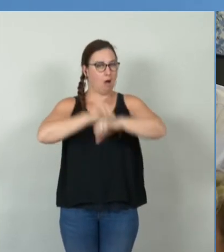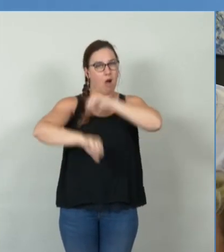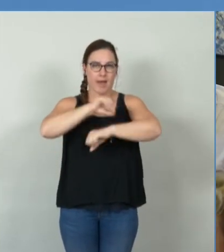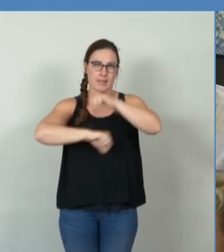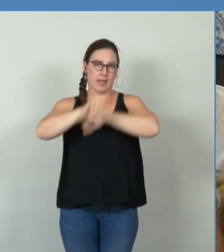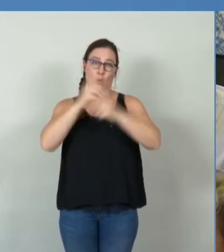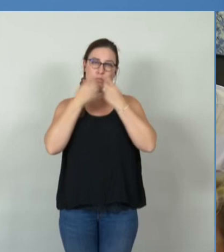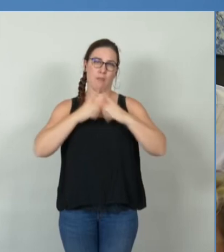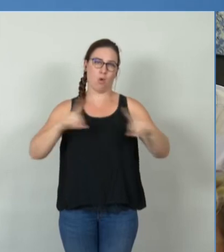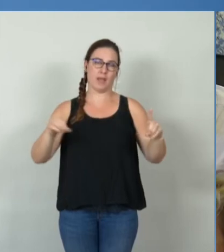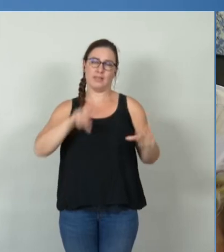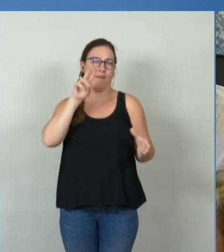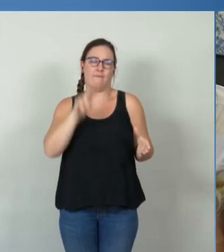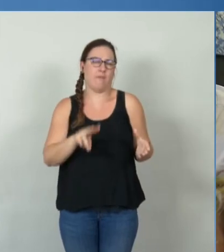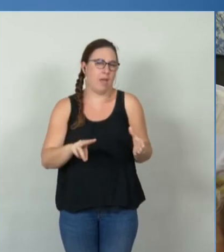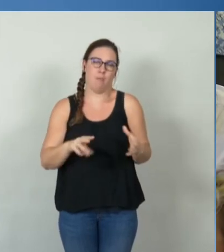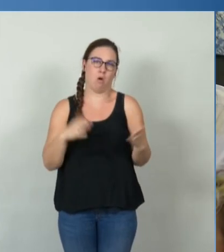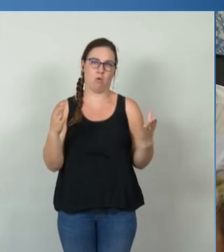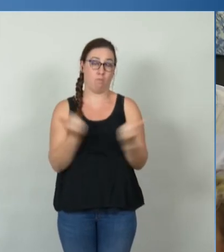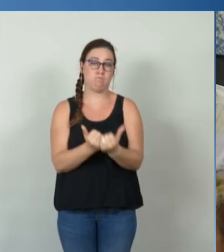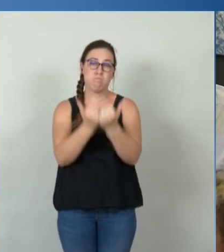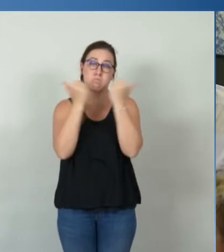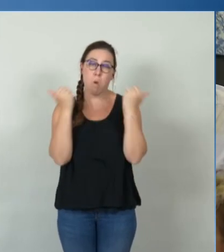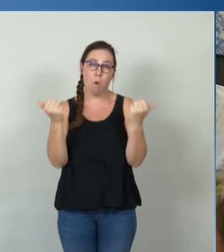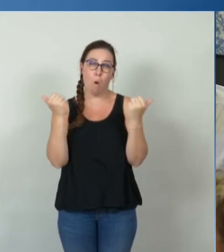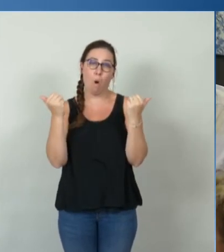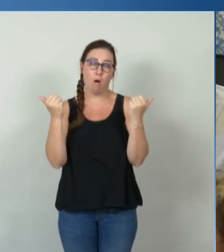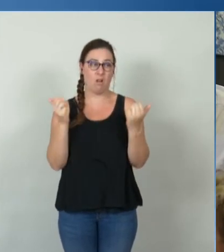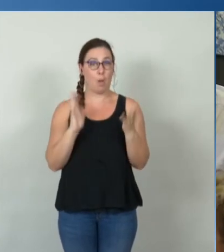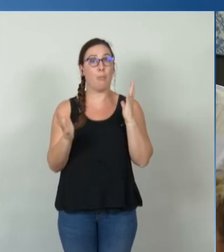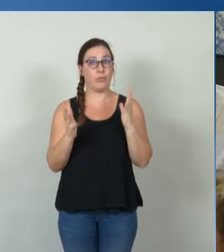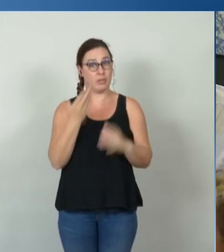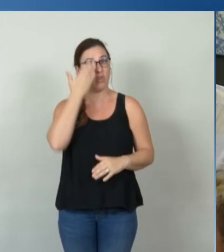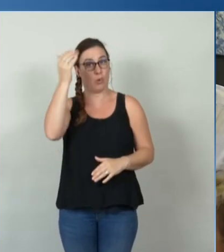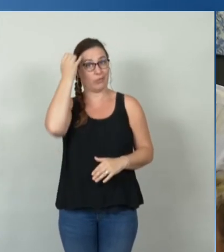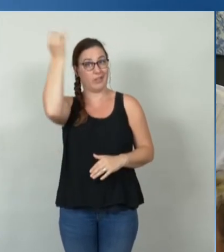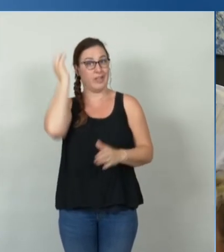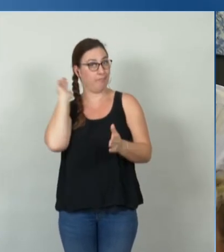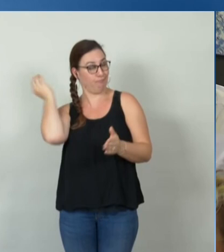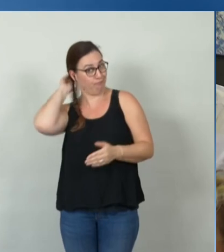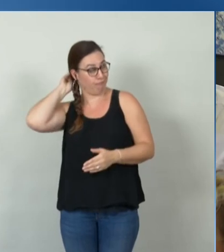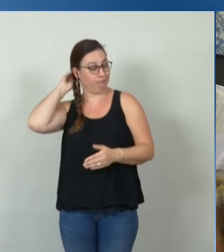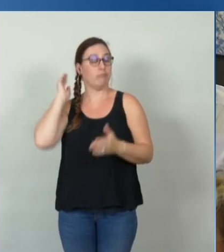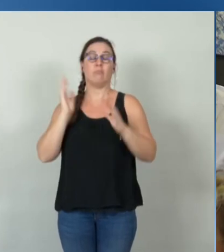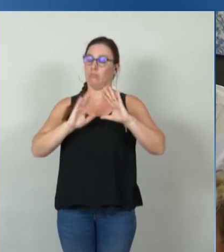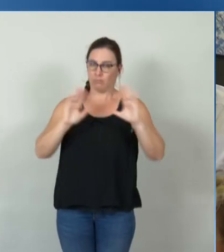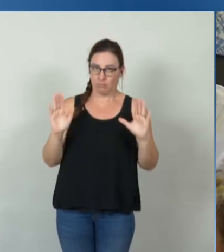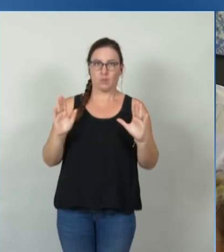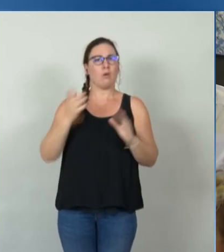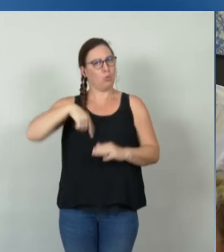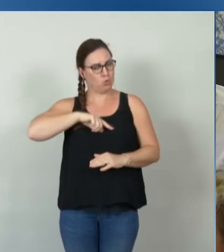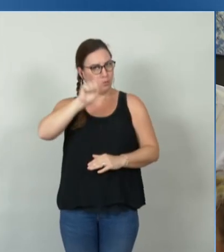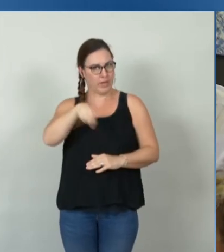de la démocratie extrêmement paradoxale pour ne pas dire plus et à cette occasion nous soutenons évidemment